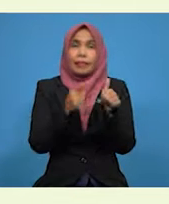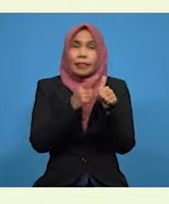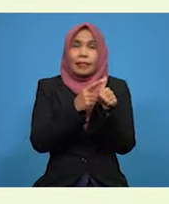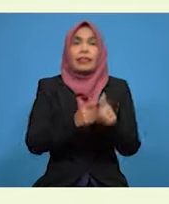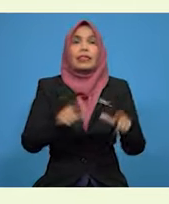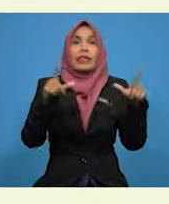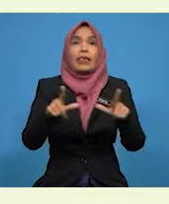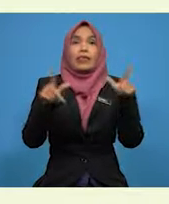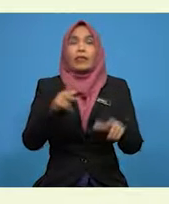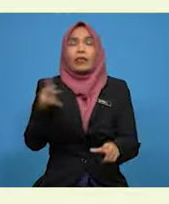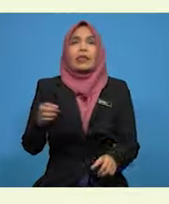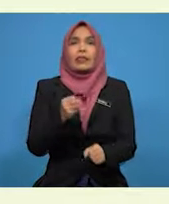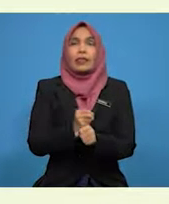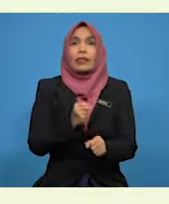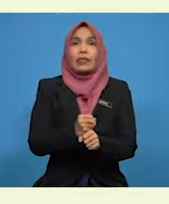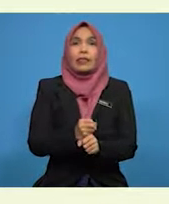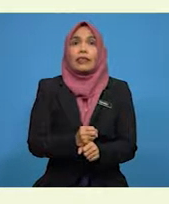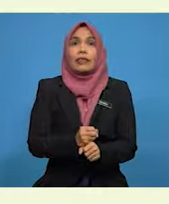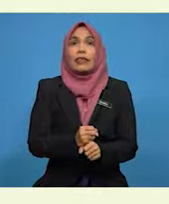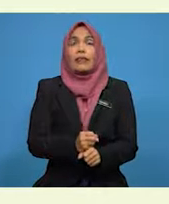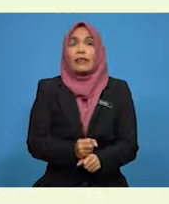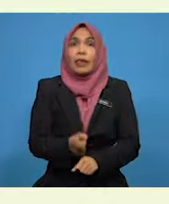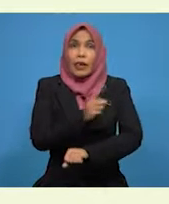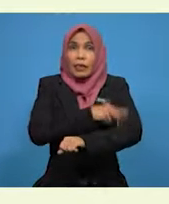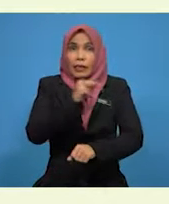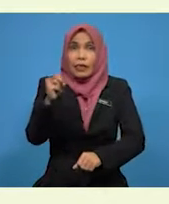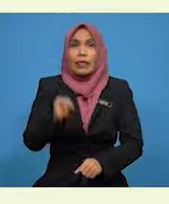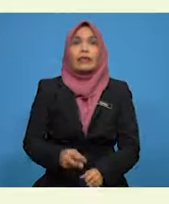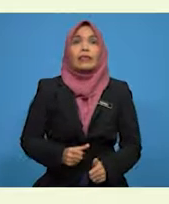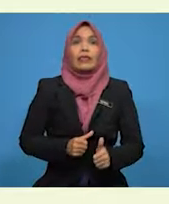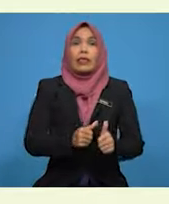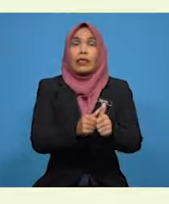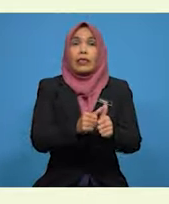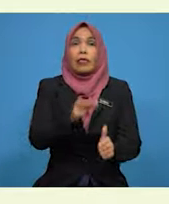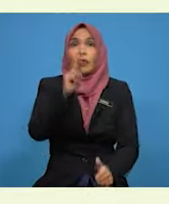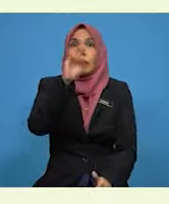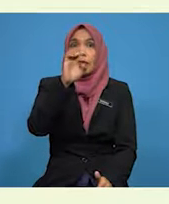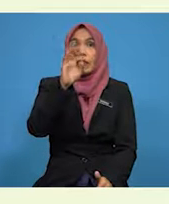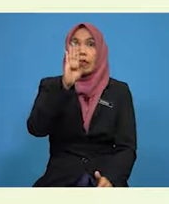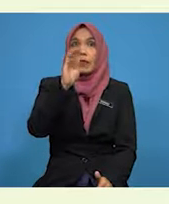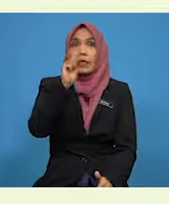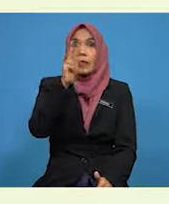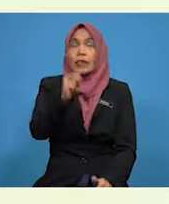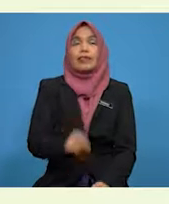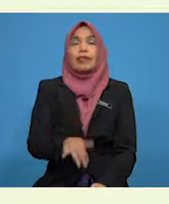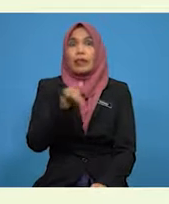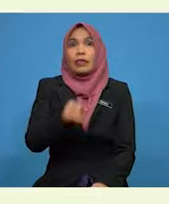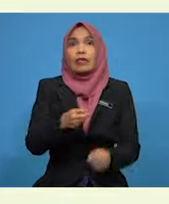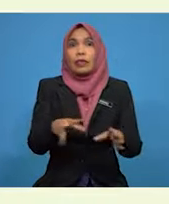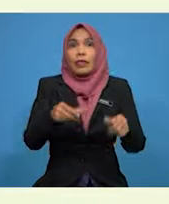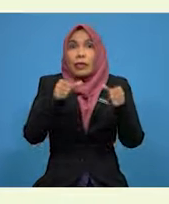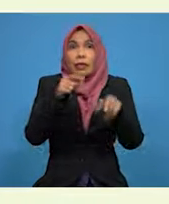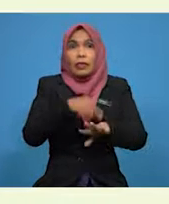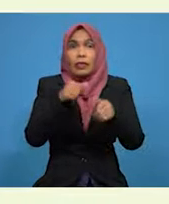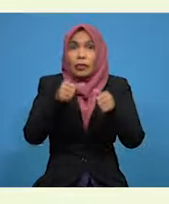pertama, melakukan kerja rutin harian ladang poultry mengikut reban yang telah ditentukan oleh